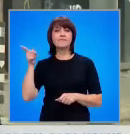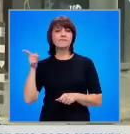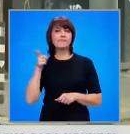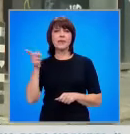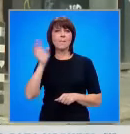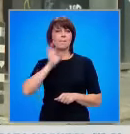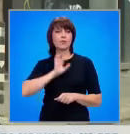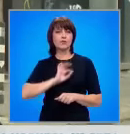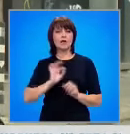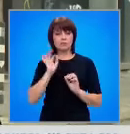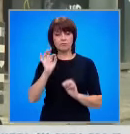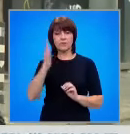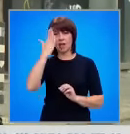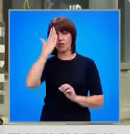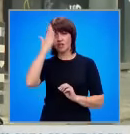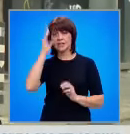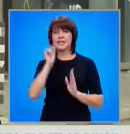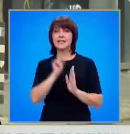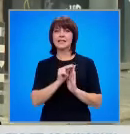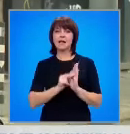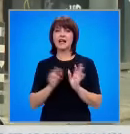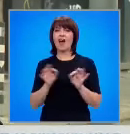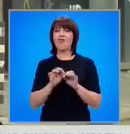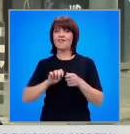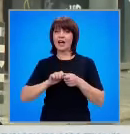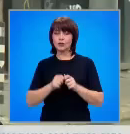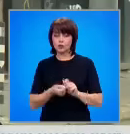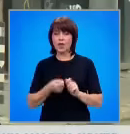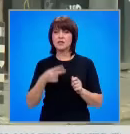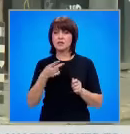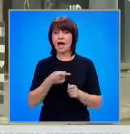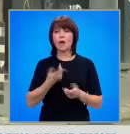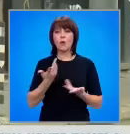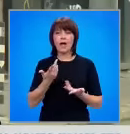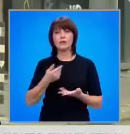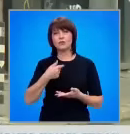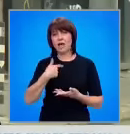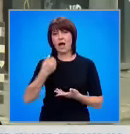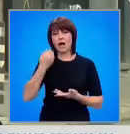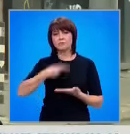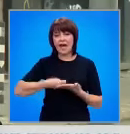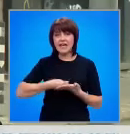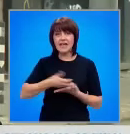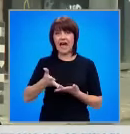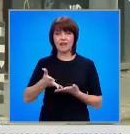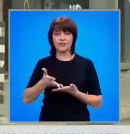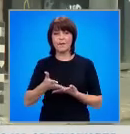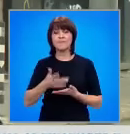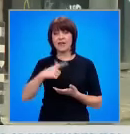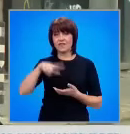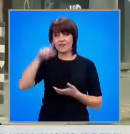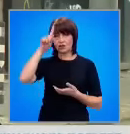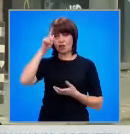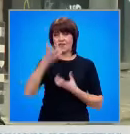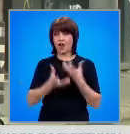получават своите реални сметки. Тоест фактурира се енергията, която се изразходва всеки месец. При топлофикация София ще